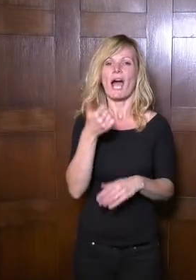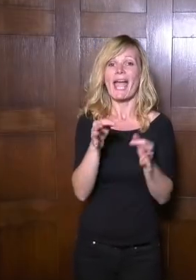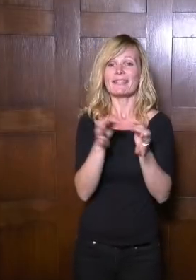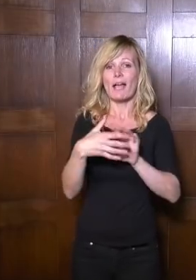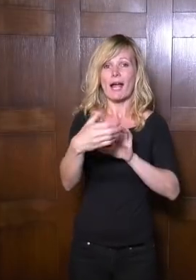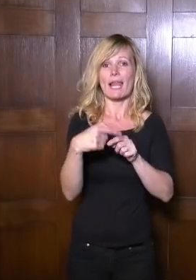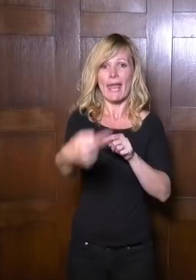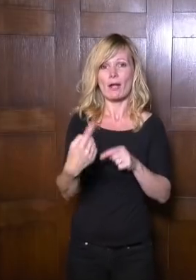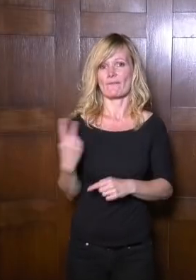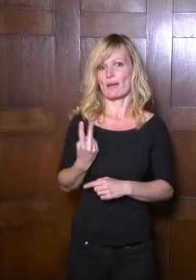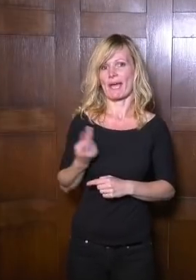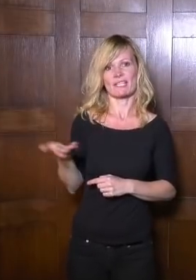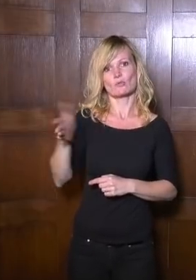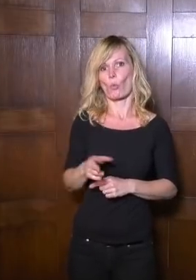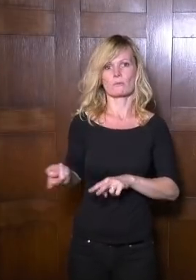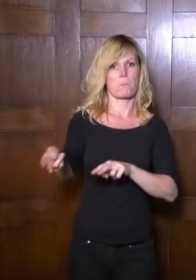wir, glaube ich, beide tot umgefallen.